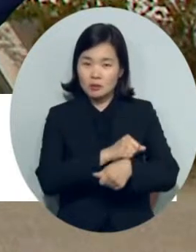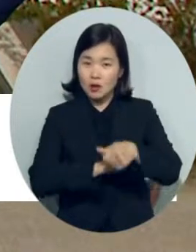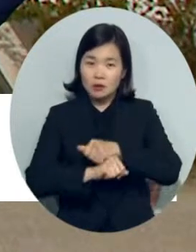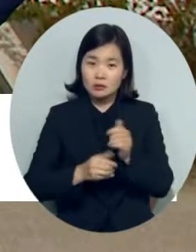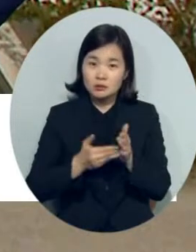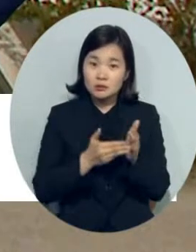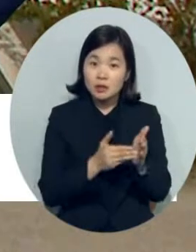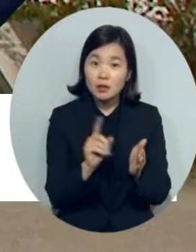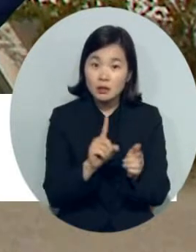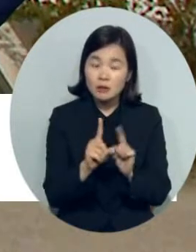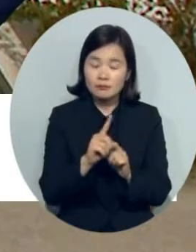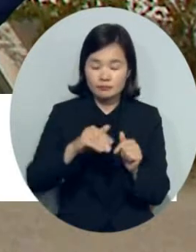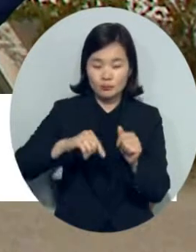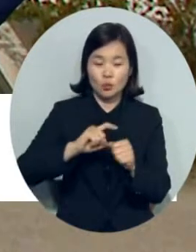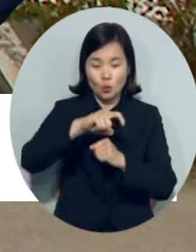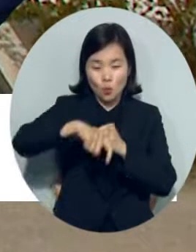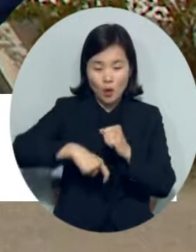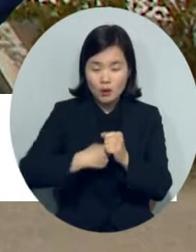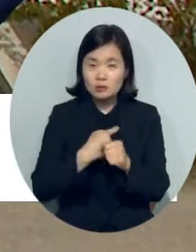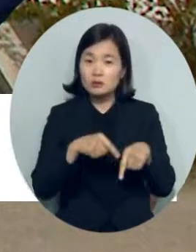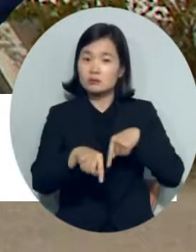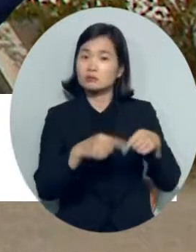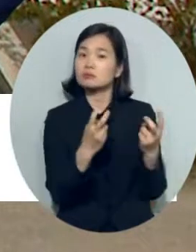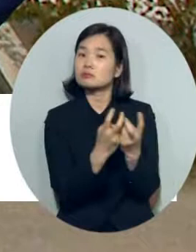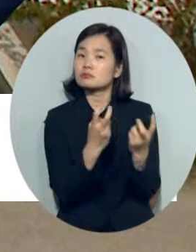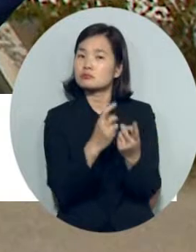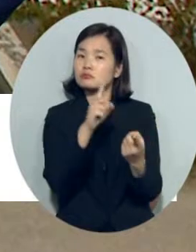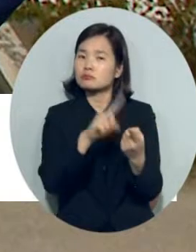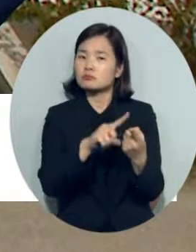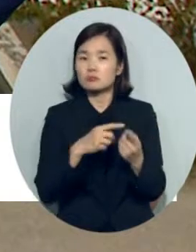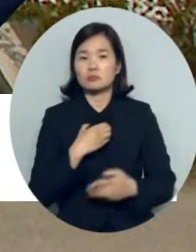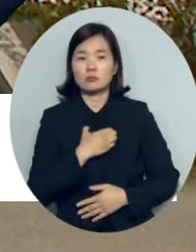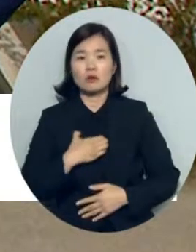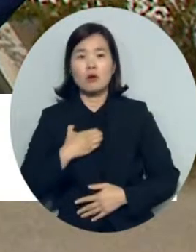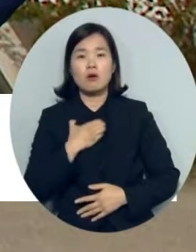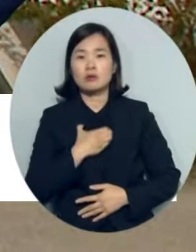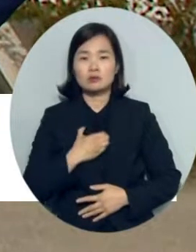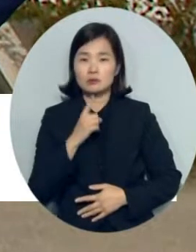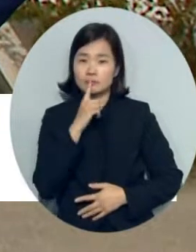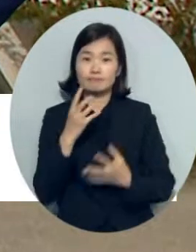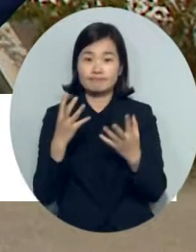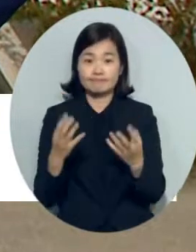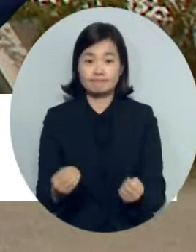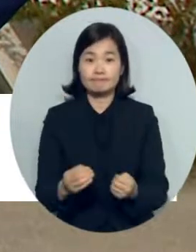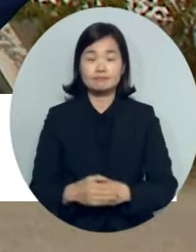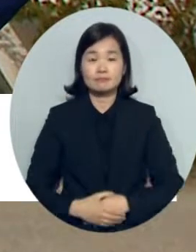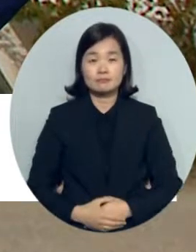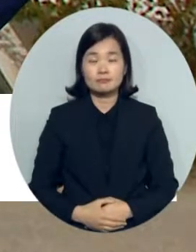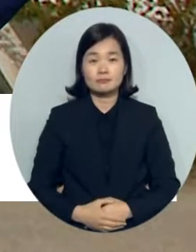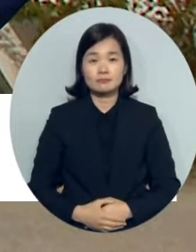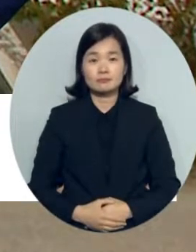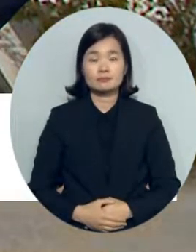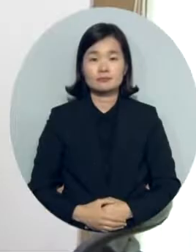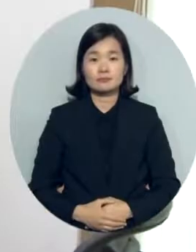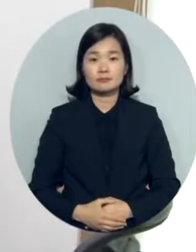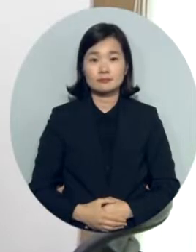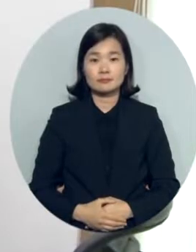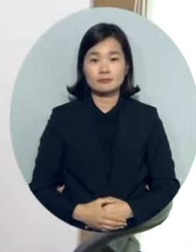추진하고 있는 친 원전 육성정책을 걱정하는 목소리도 많습니다 김영일 기자 입니다